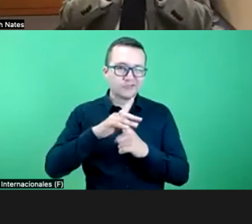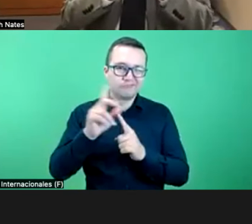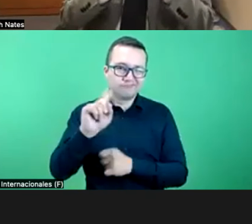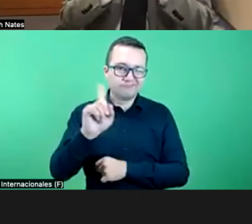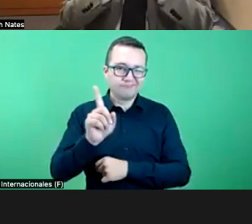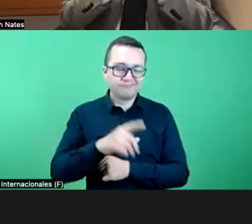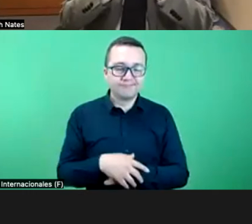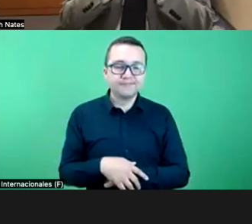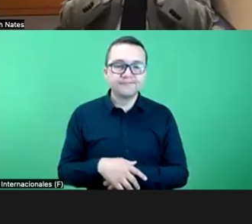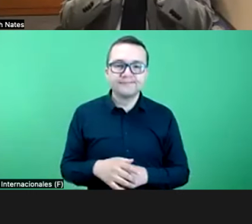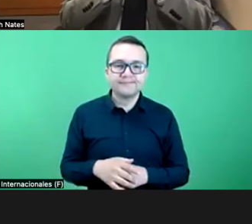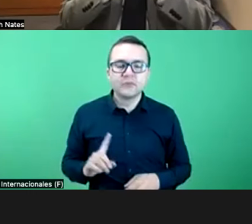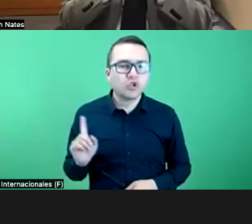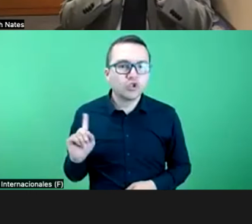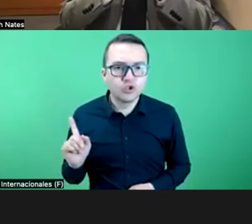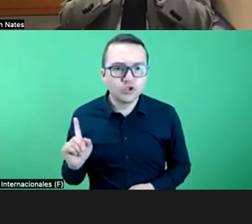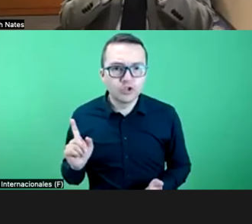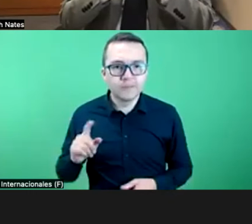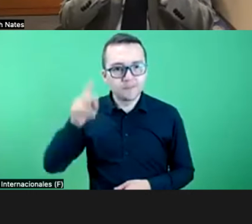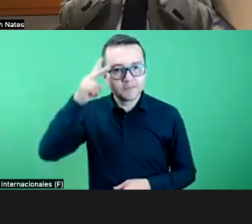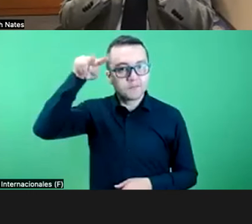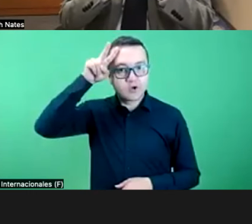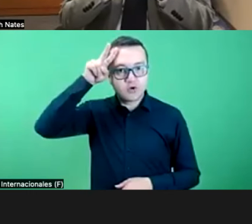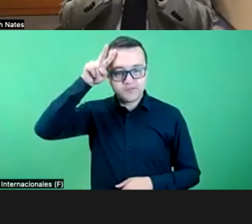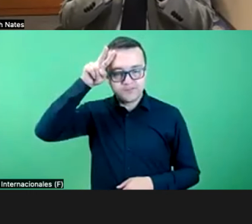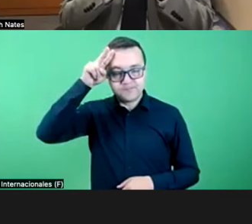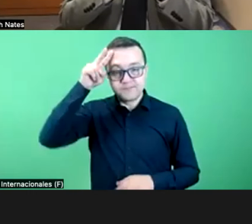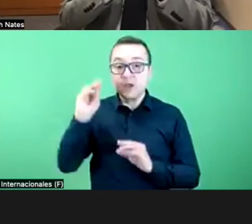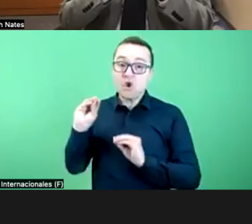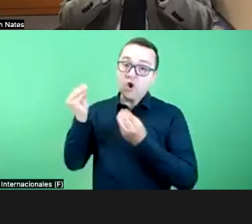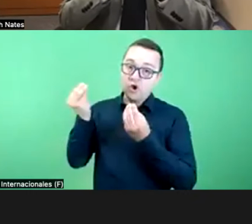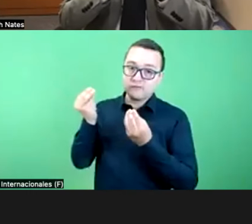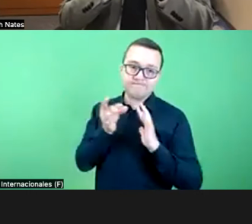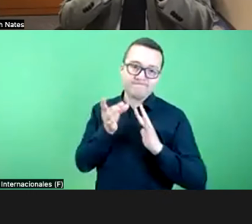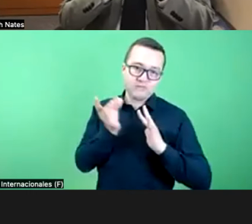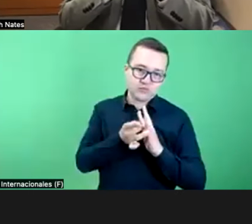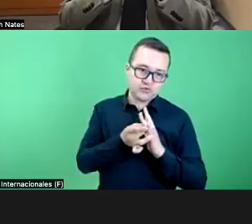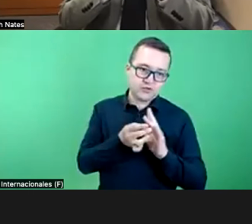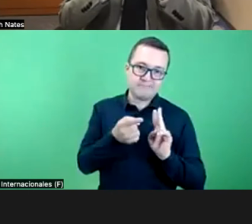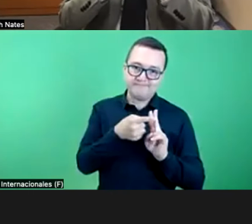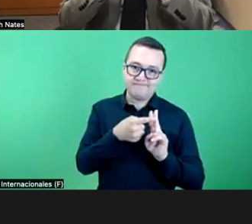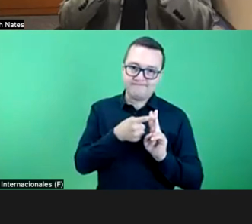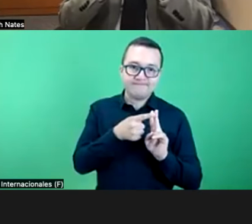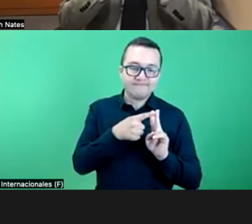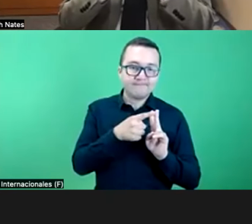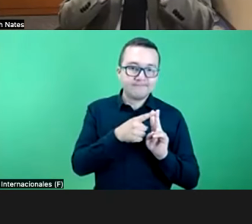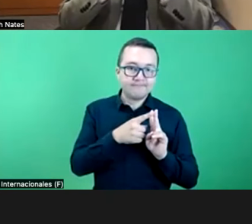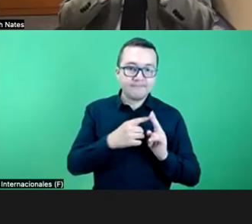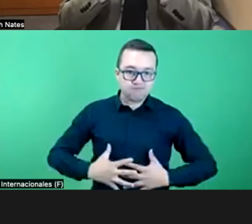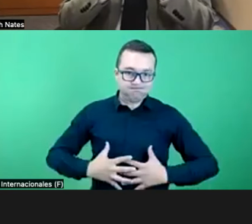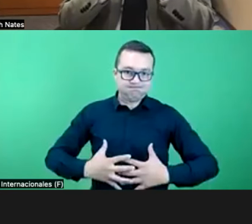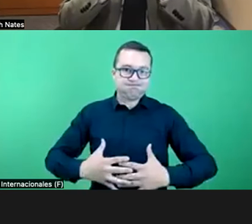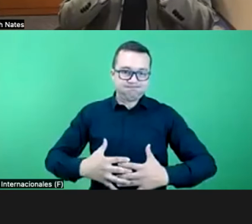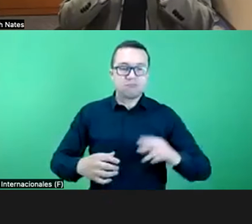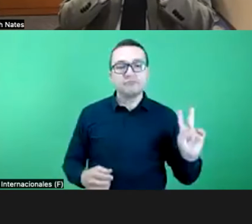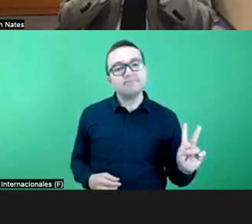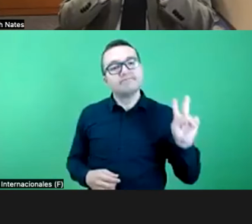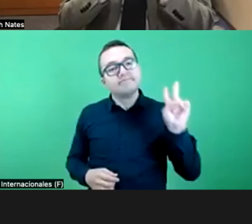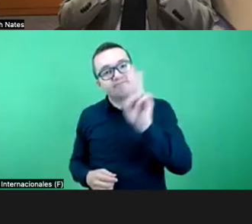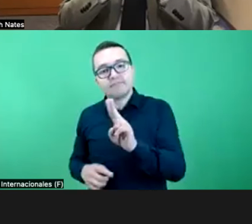dans la ville de Mexico. Un jeune et sa femme enceinte de 4 mois se sont rendus aux urgences dans